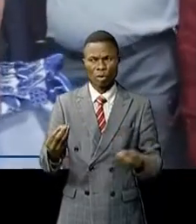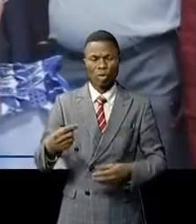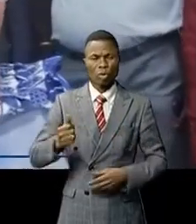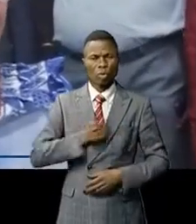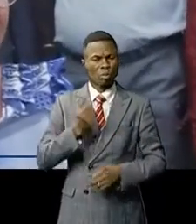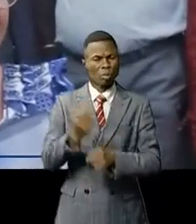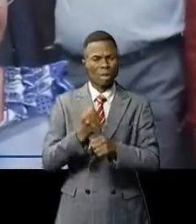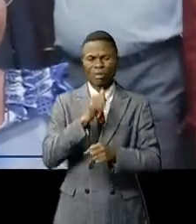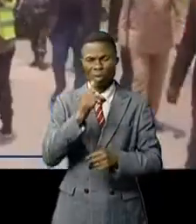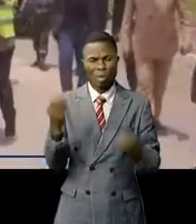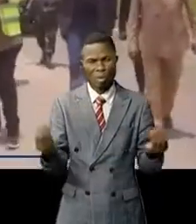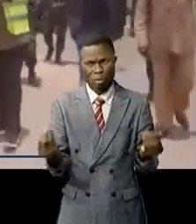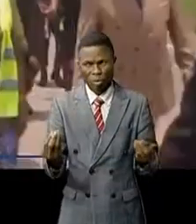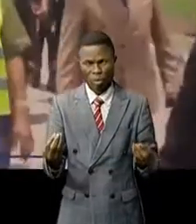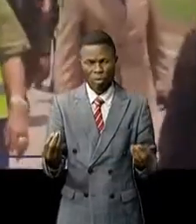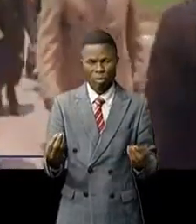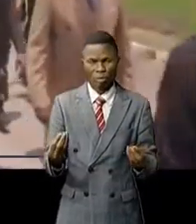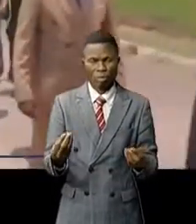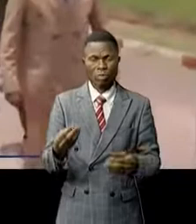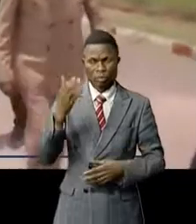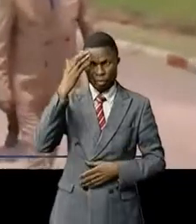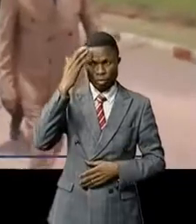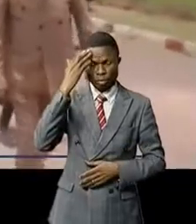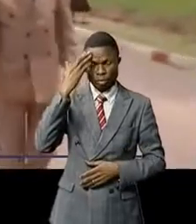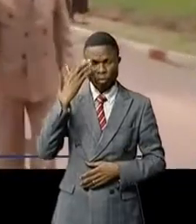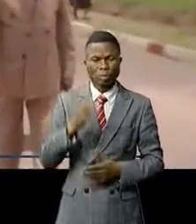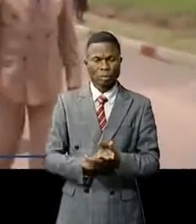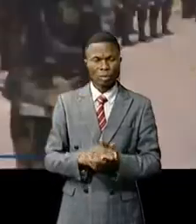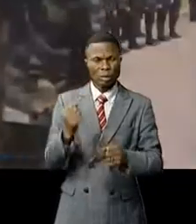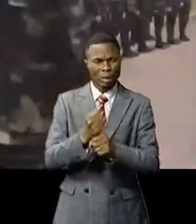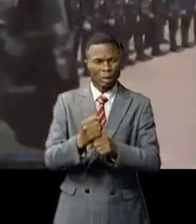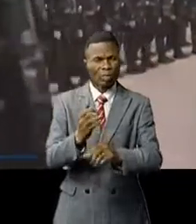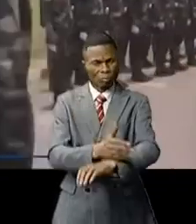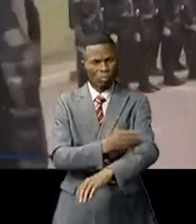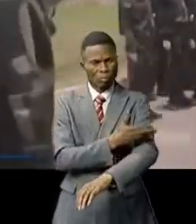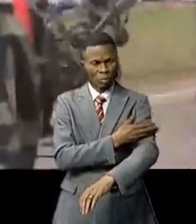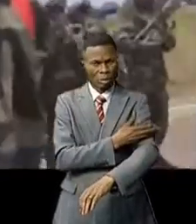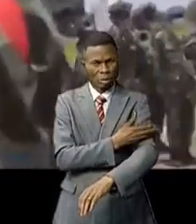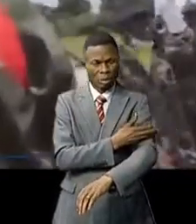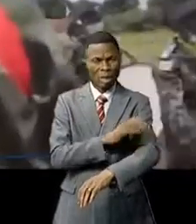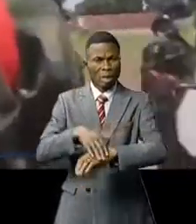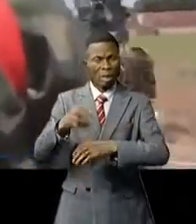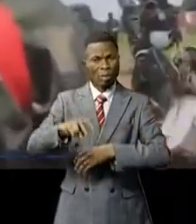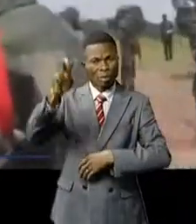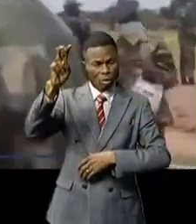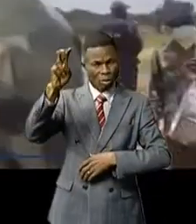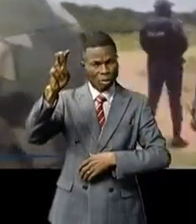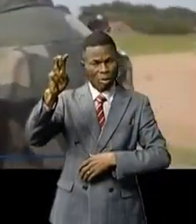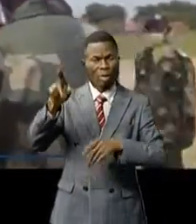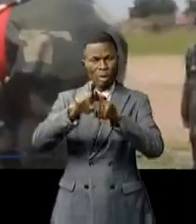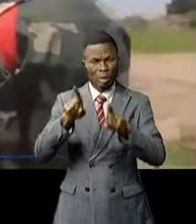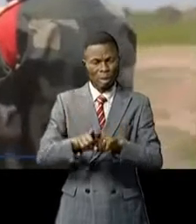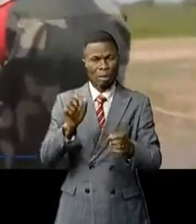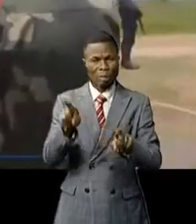tokoki kosala musala te. En vue de s'assurer de l'effectivité de la poursuite de travaux après son départ et comme il en a été le